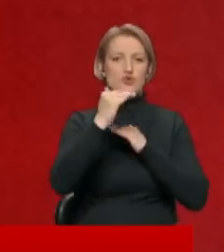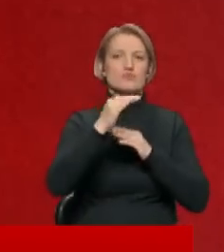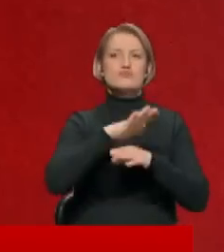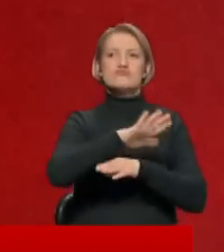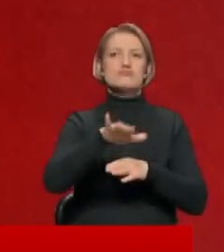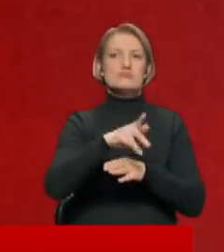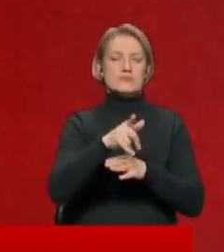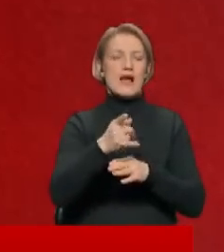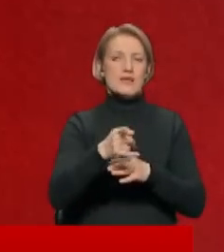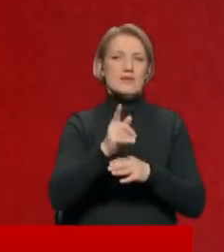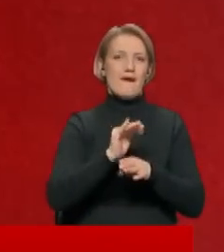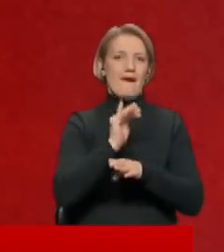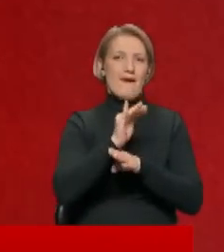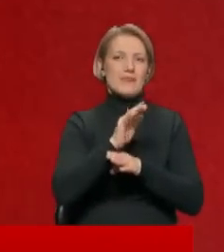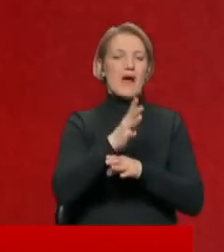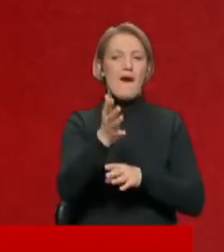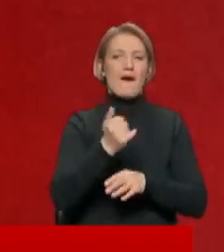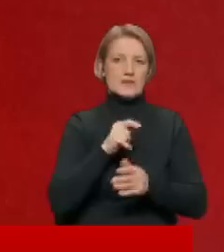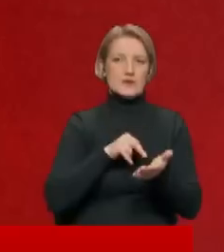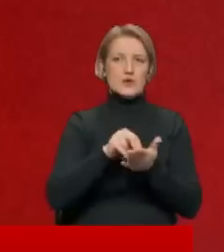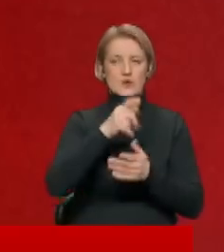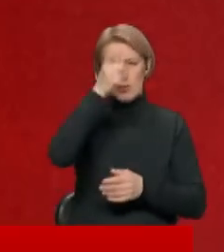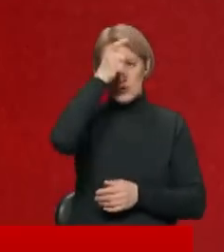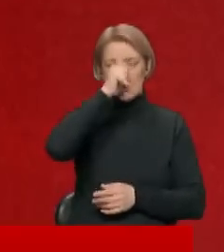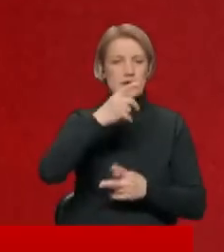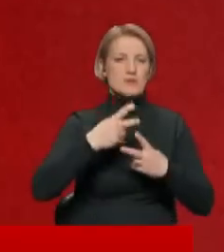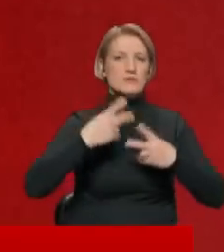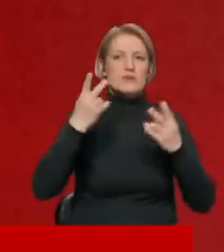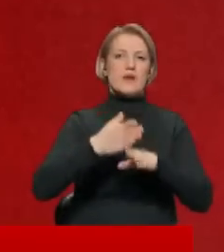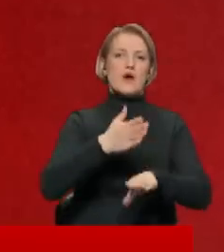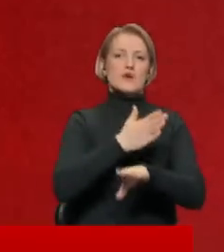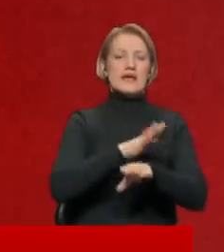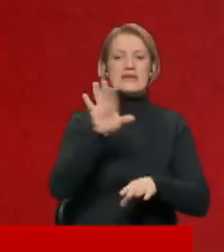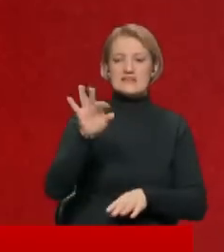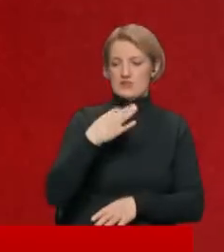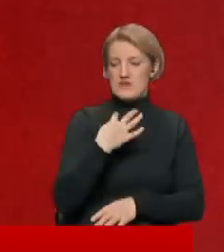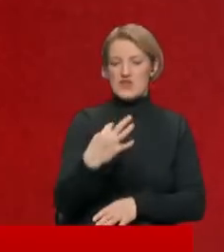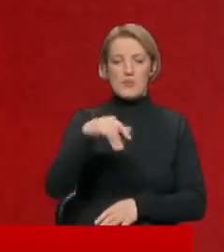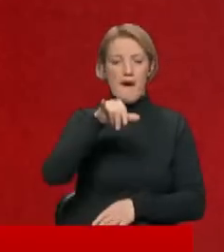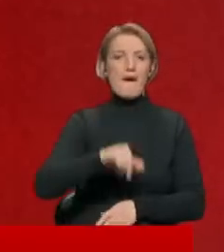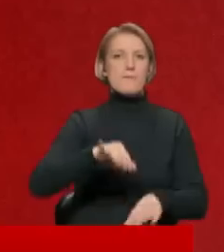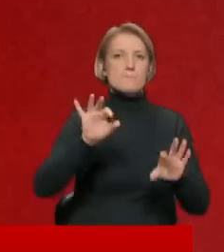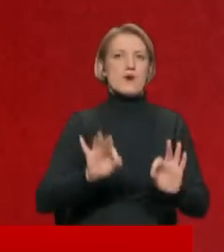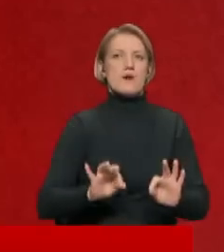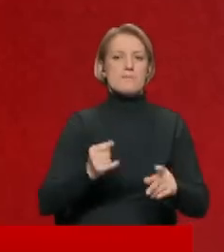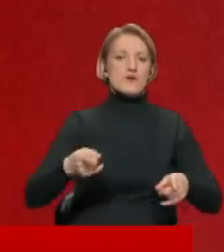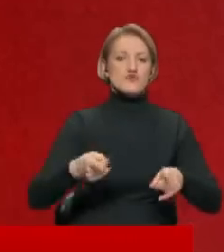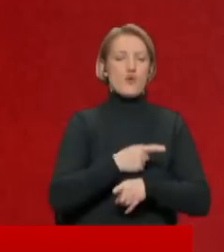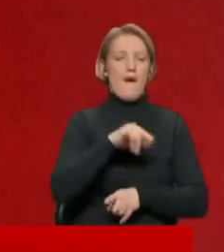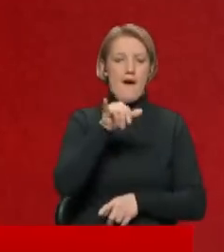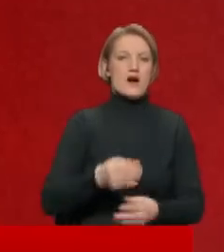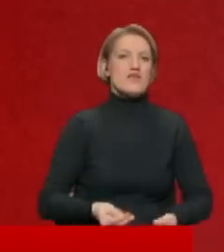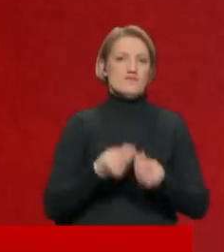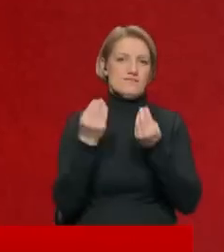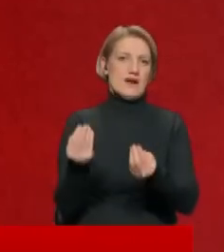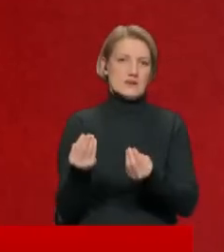aldığı mesafe ile eşitlemiş Türkiye çağdaşlarından bile çok daha önce seçme seçilme hakkından başlayarak pek çok Hakkı vermiş